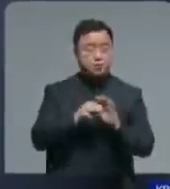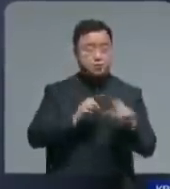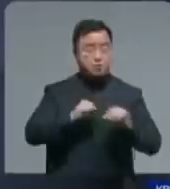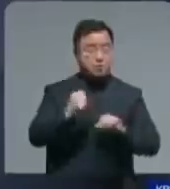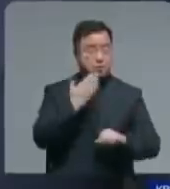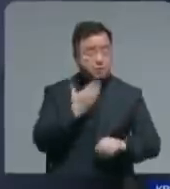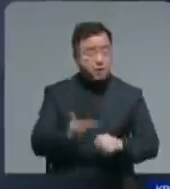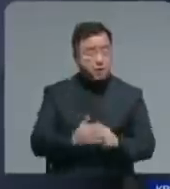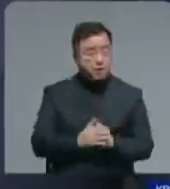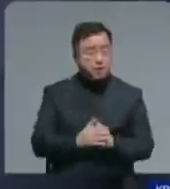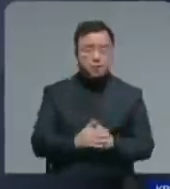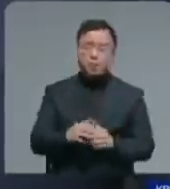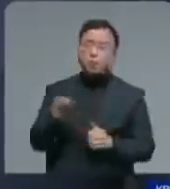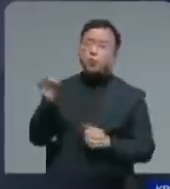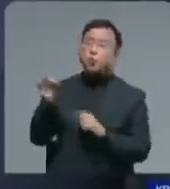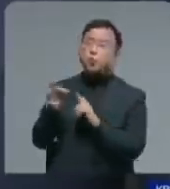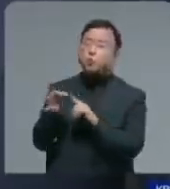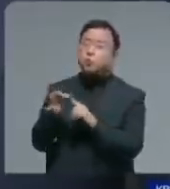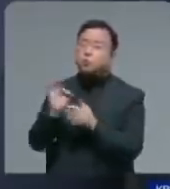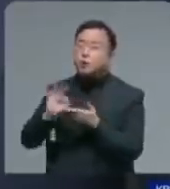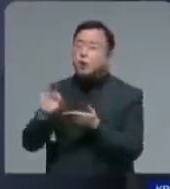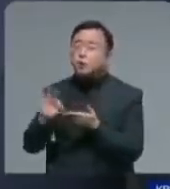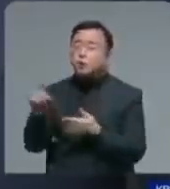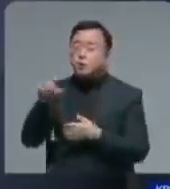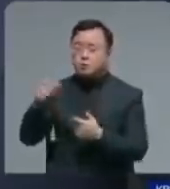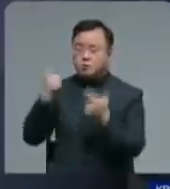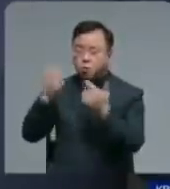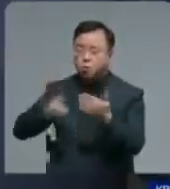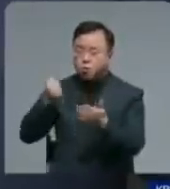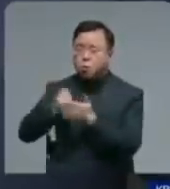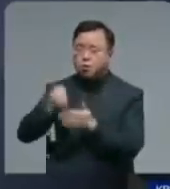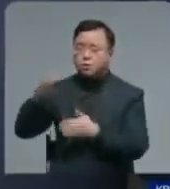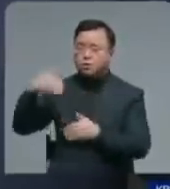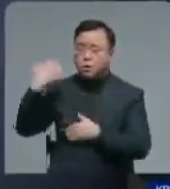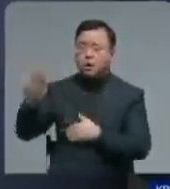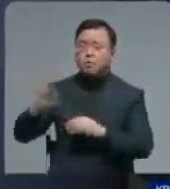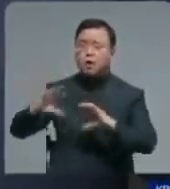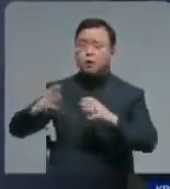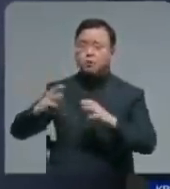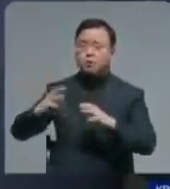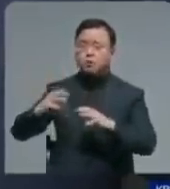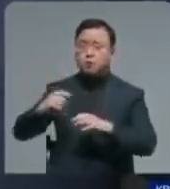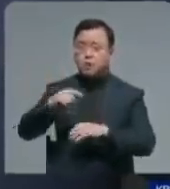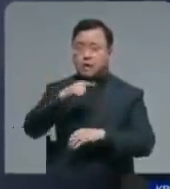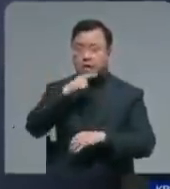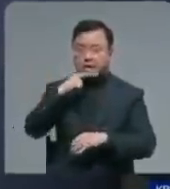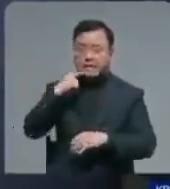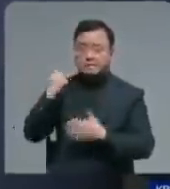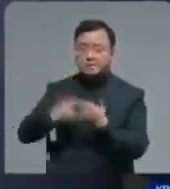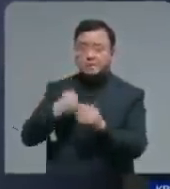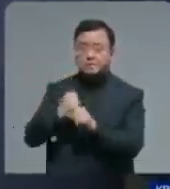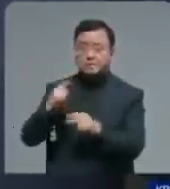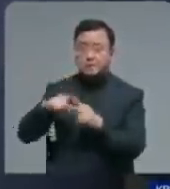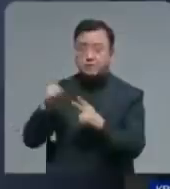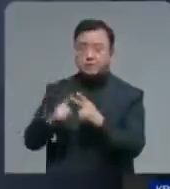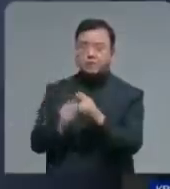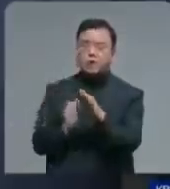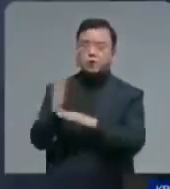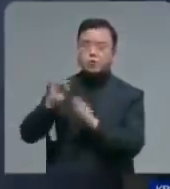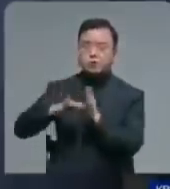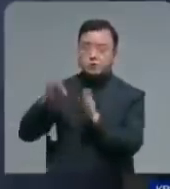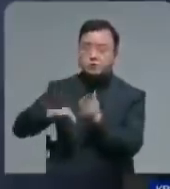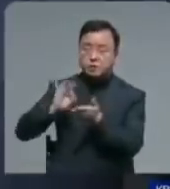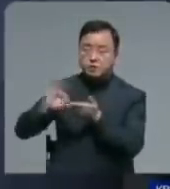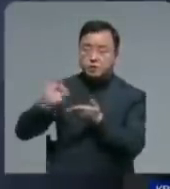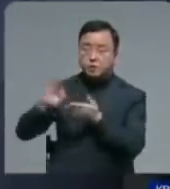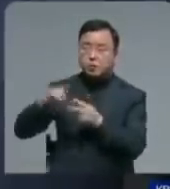그 돈을 어디에 어떻게 쓸 건지를 정해놔야 국채를 발행하든 초과 세수를 쓰든